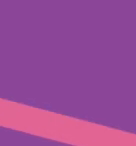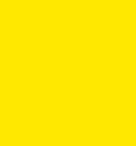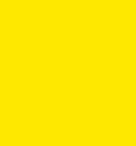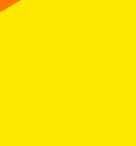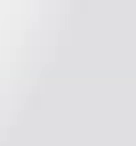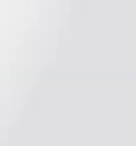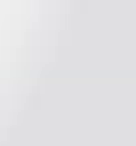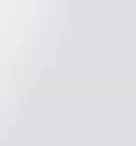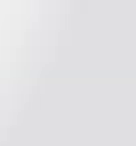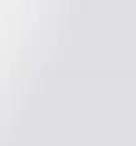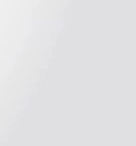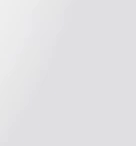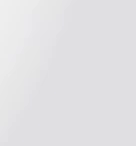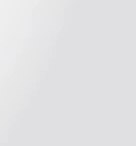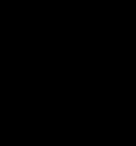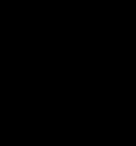Didik TV